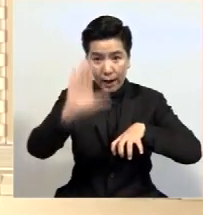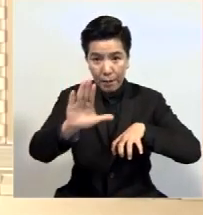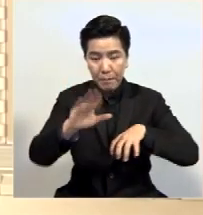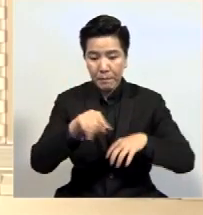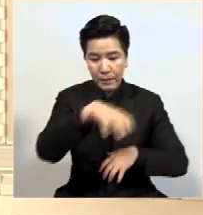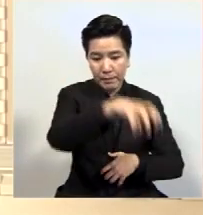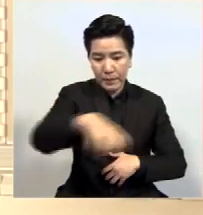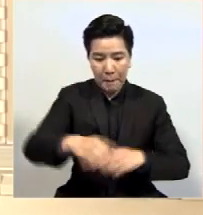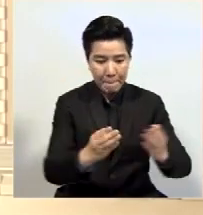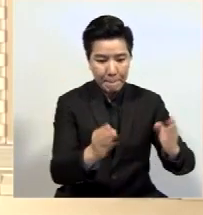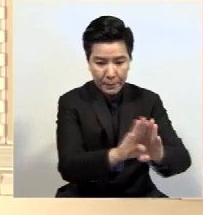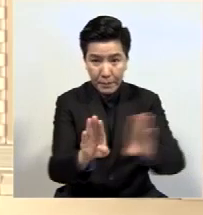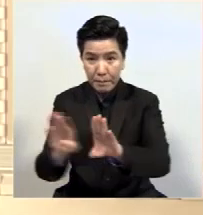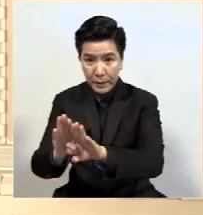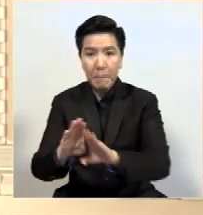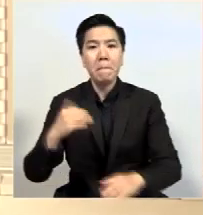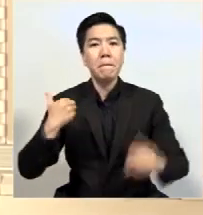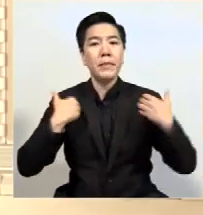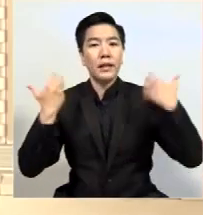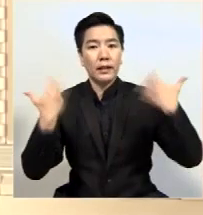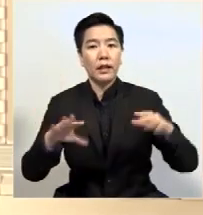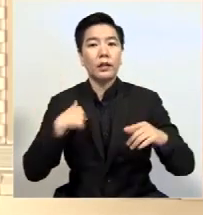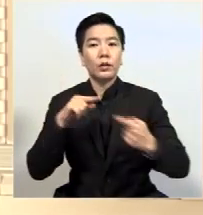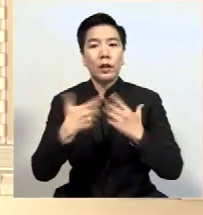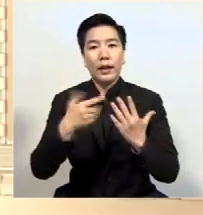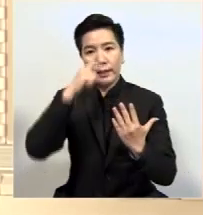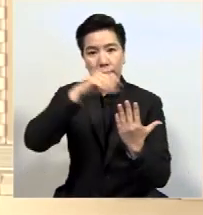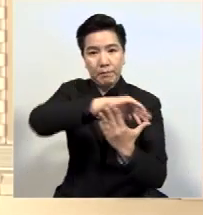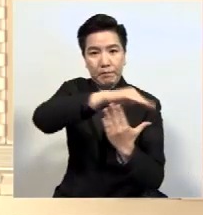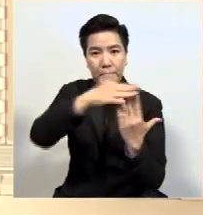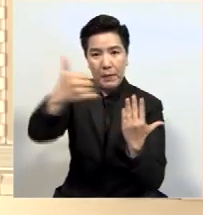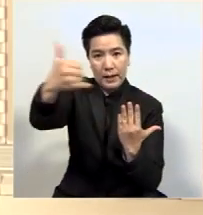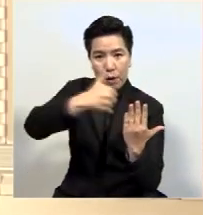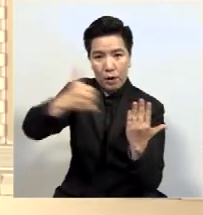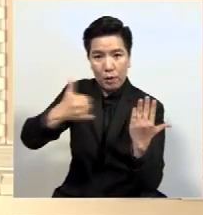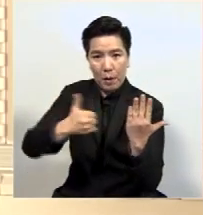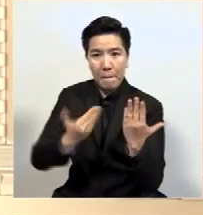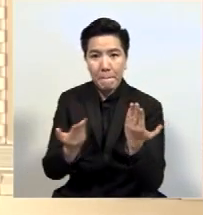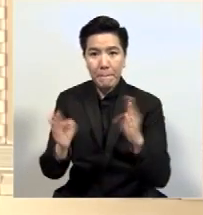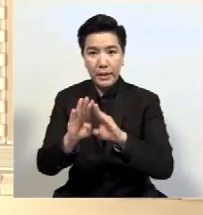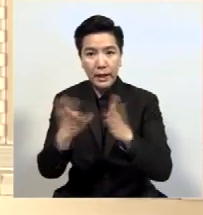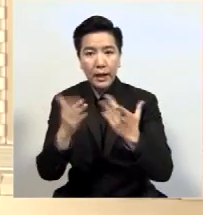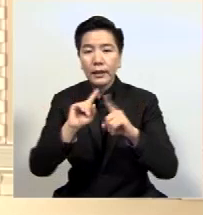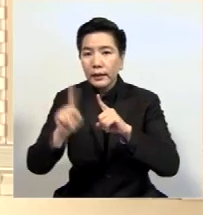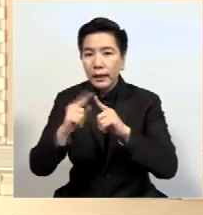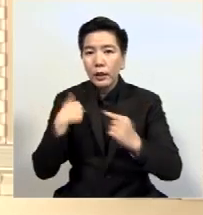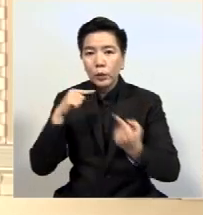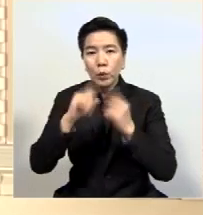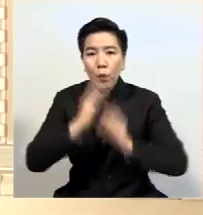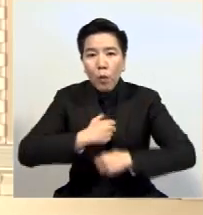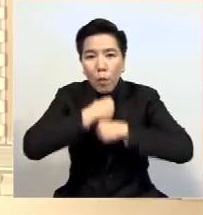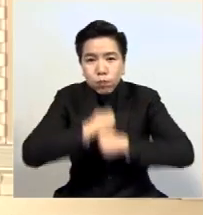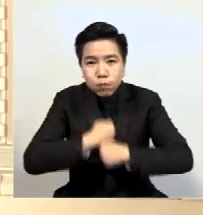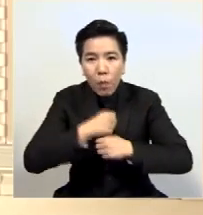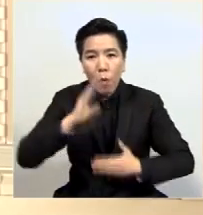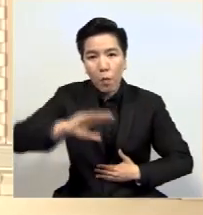ที่เสี่ยงซึ่งมีการปิดไปบ้างแล้วการปิดช่องทางเข้าประเทศการเสนอข้อพึงปฏิบัติสำหรับผู้สูงวัย